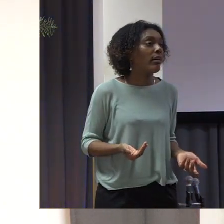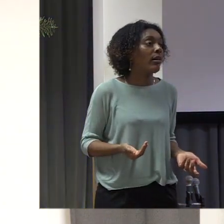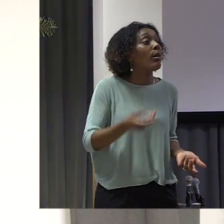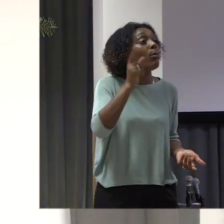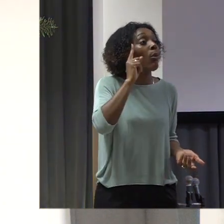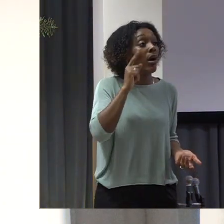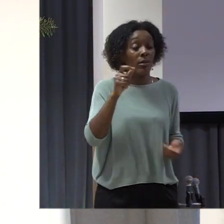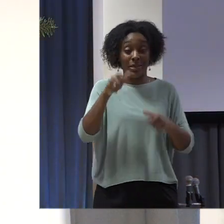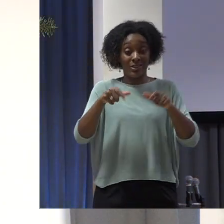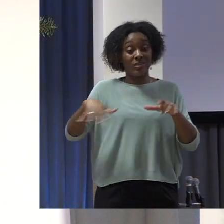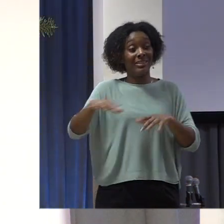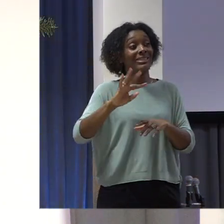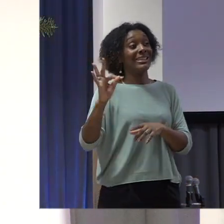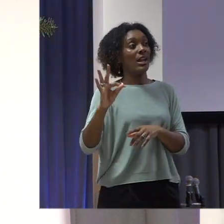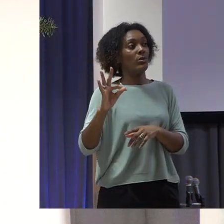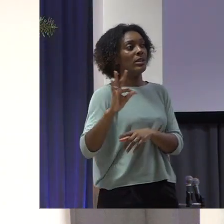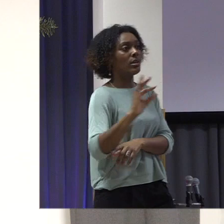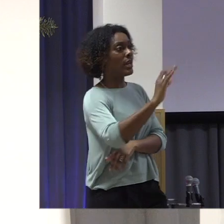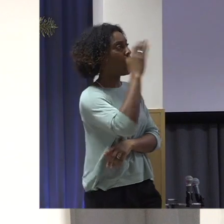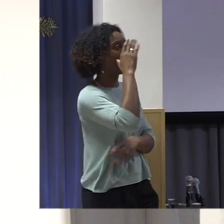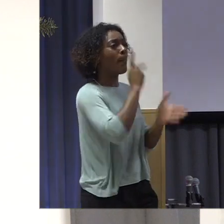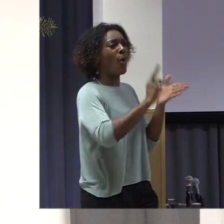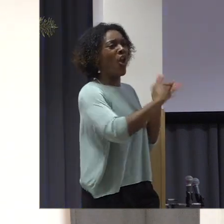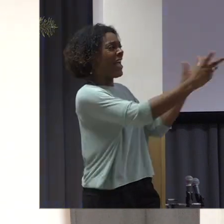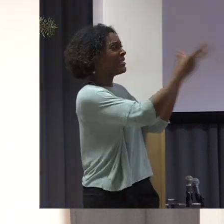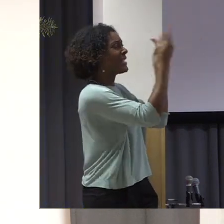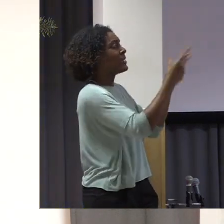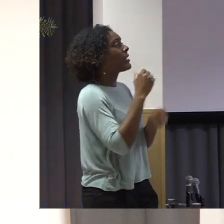l'autorité qu'il y avait dans cette parole.